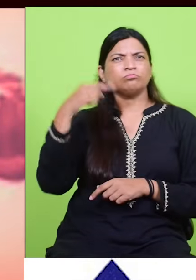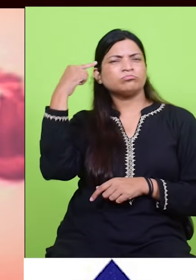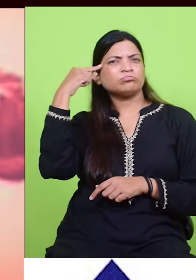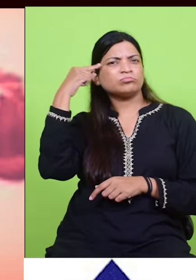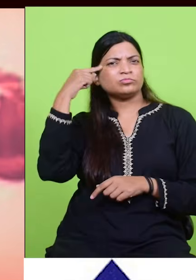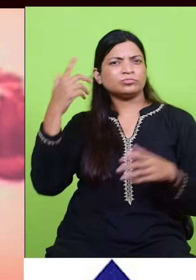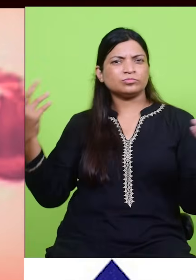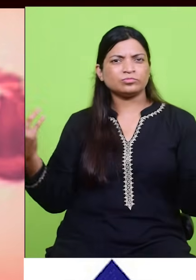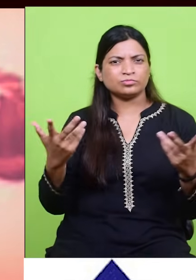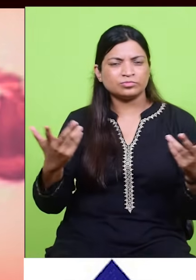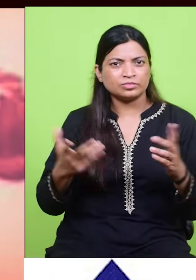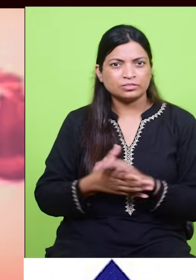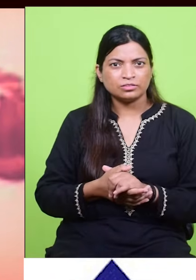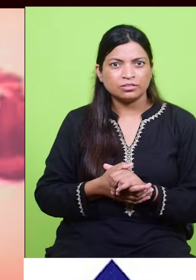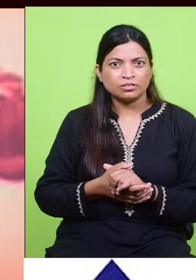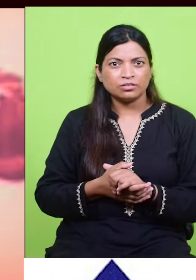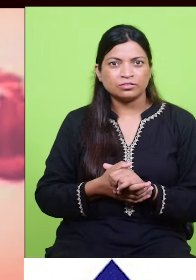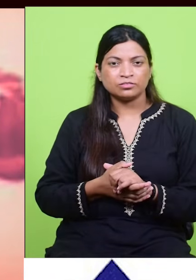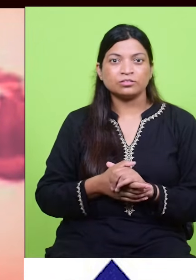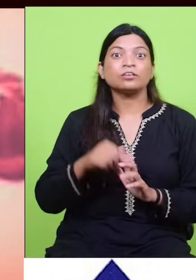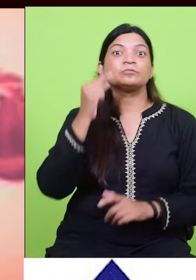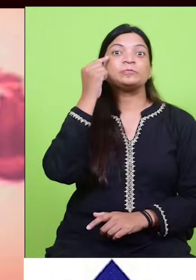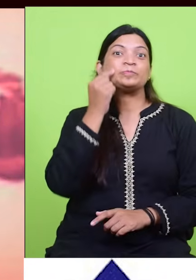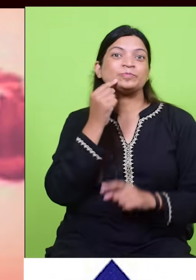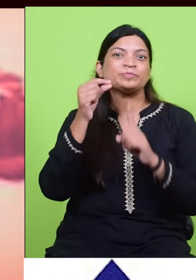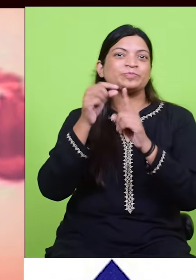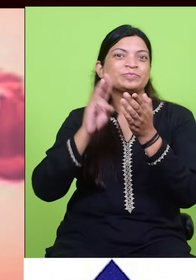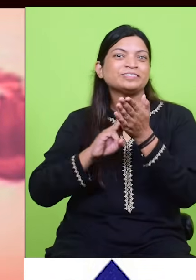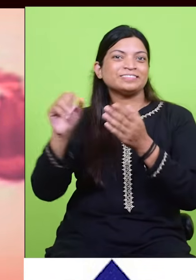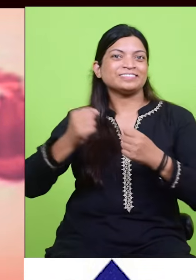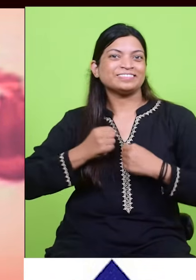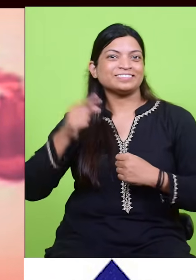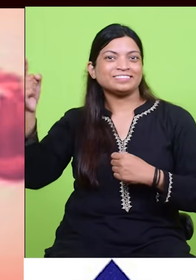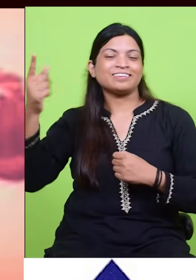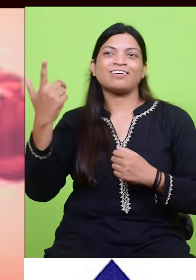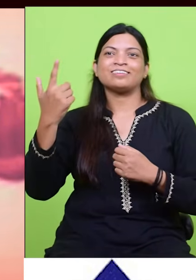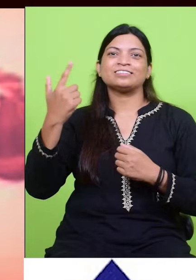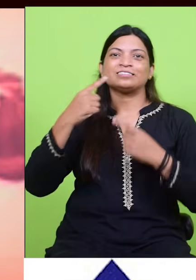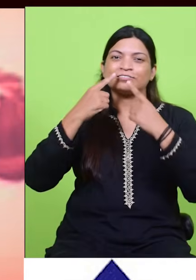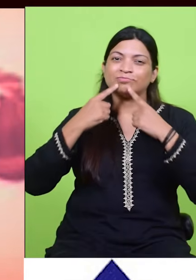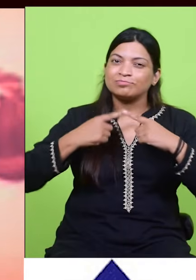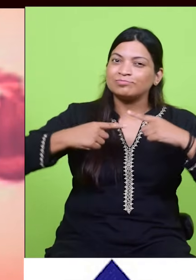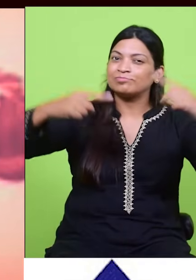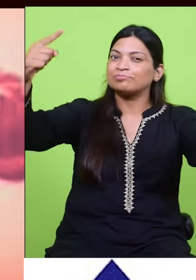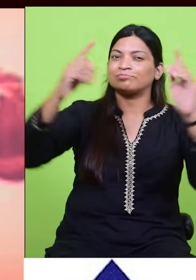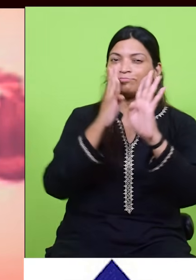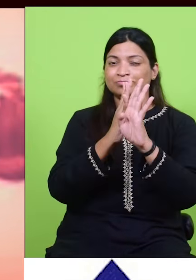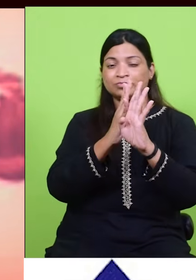वही एक चीज़ दिख रही थी कि एक जगह का ही है। और जो हमारे जो प्रधानमंत्री जी का जो सपना था ना